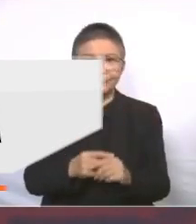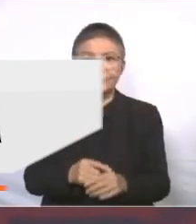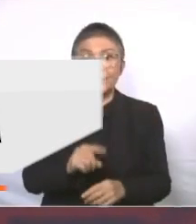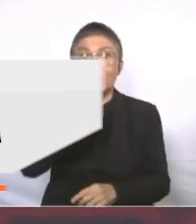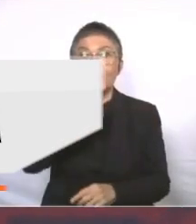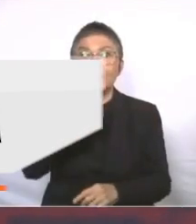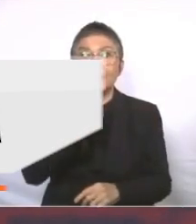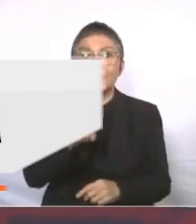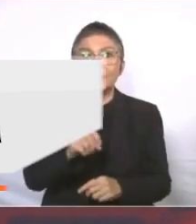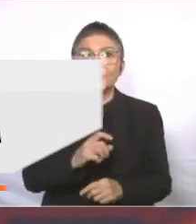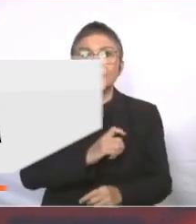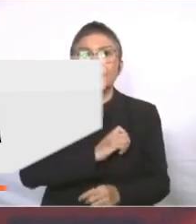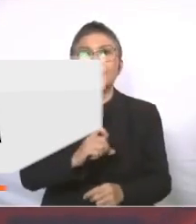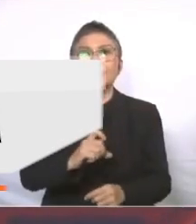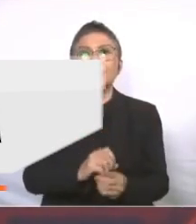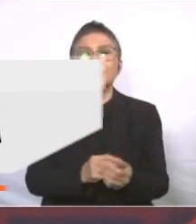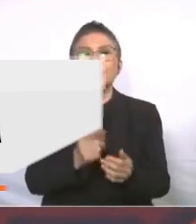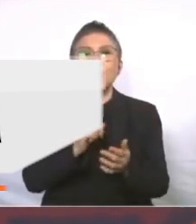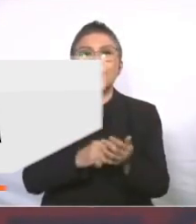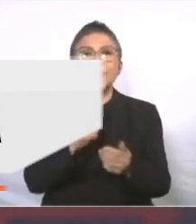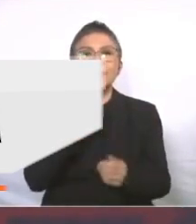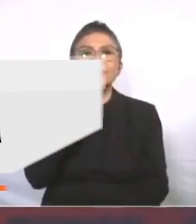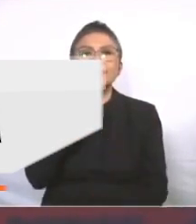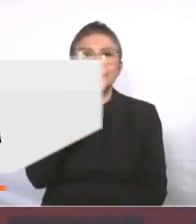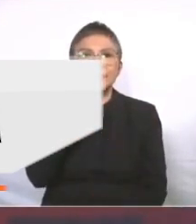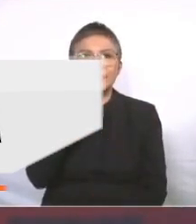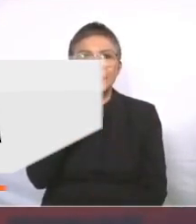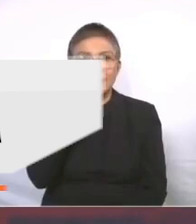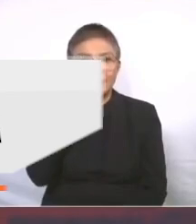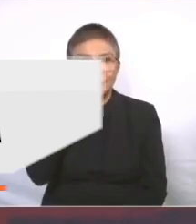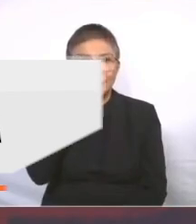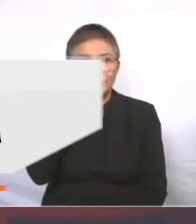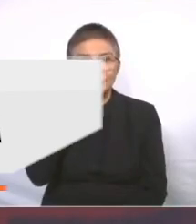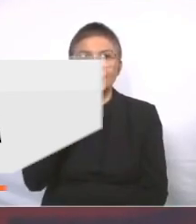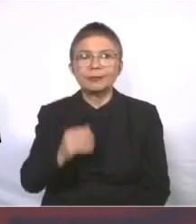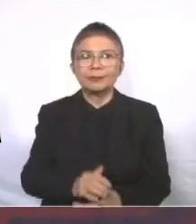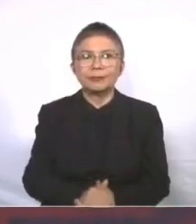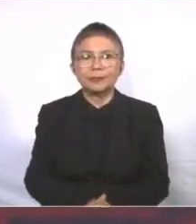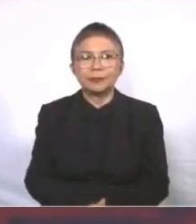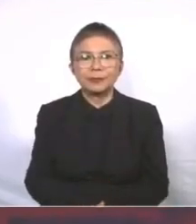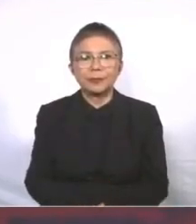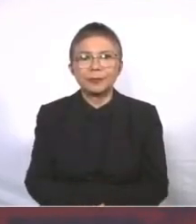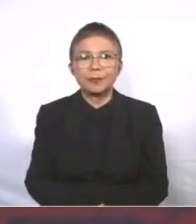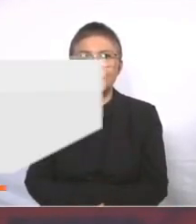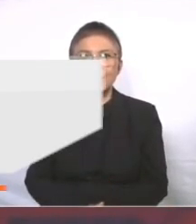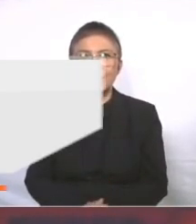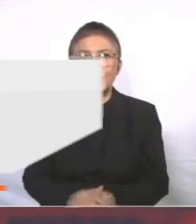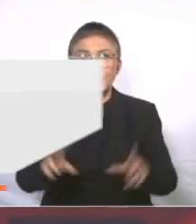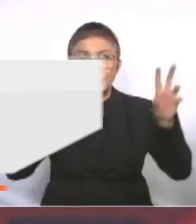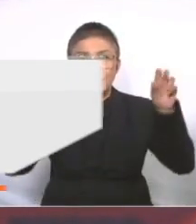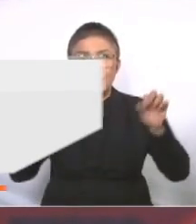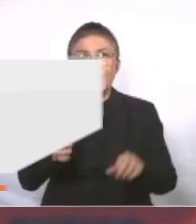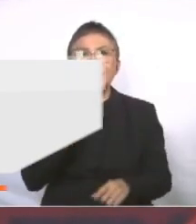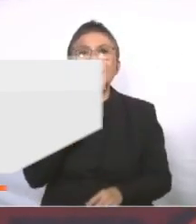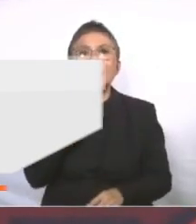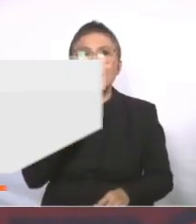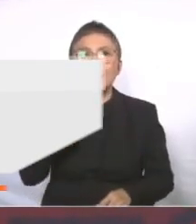pertanyaan untuk calon wakil presiden nomor urut 1 Bapak Muhaimin Iskandar dengan subtema